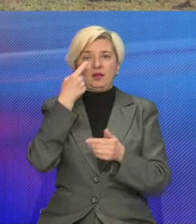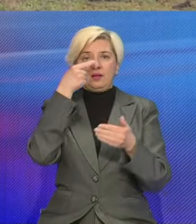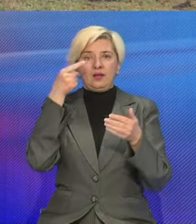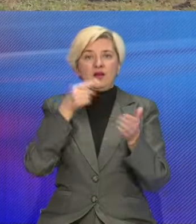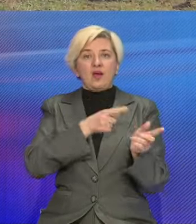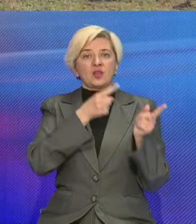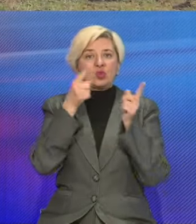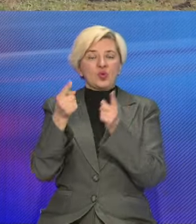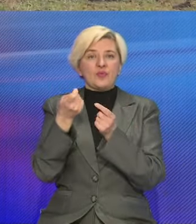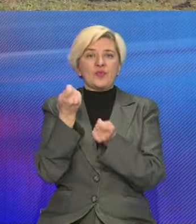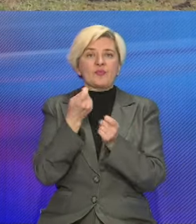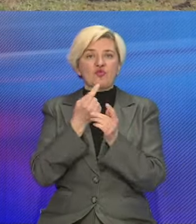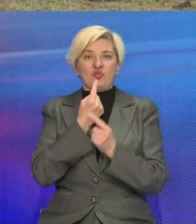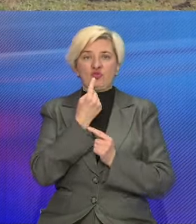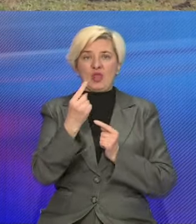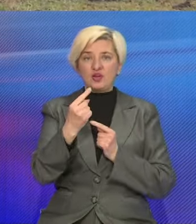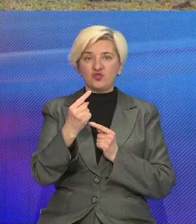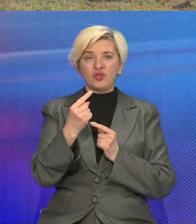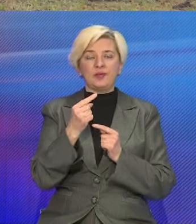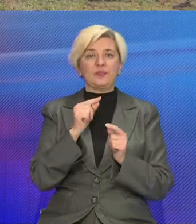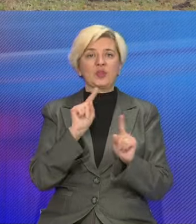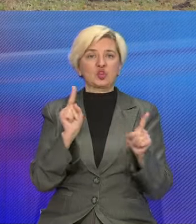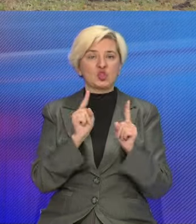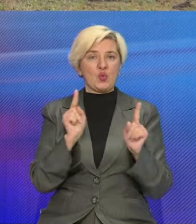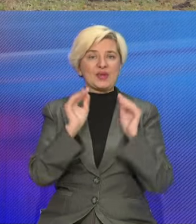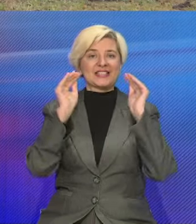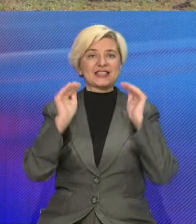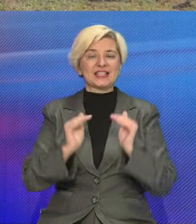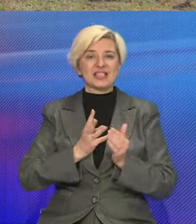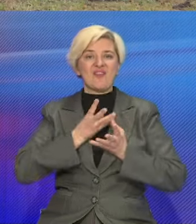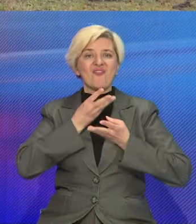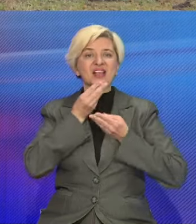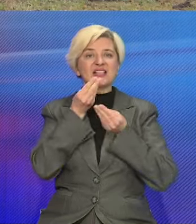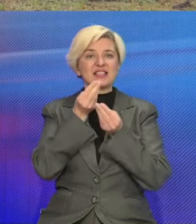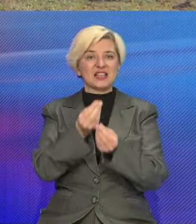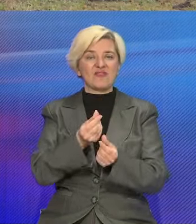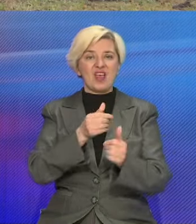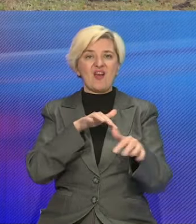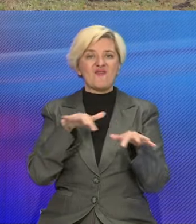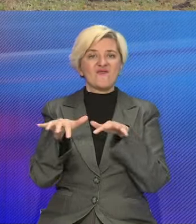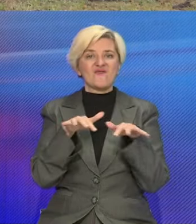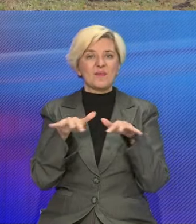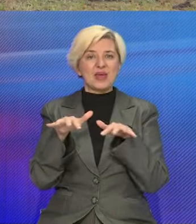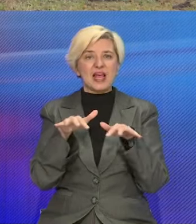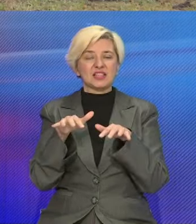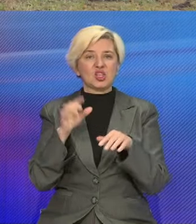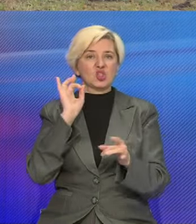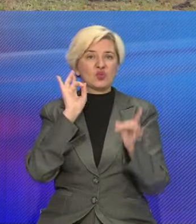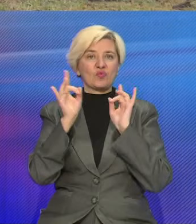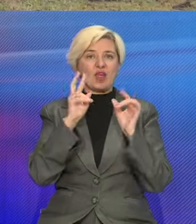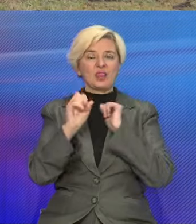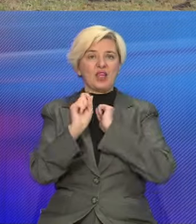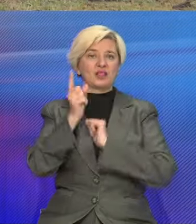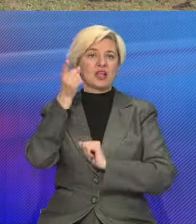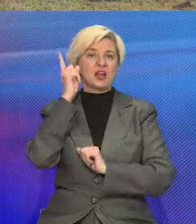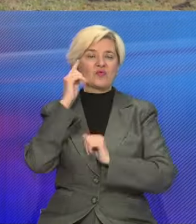для того, чтобы снизити воздействие вибрації звука на древнюю стену 12